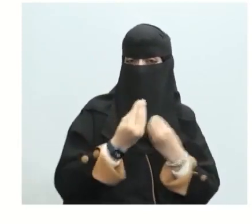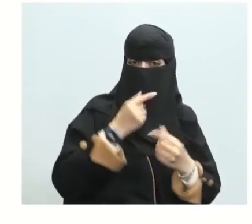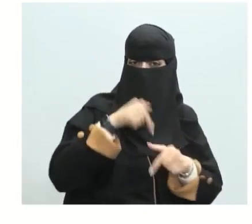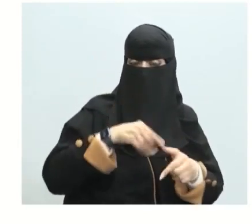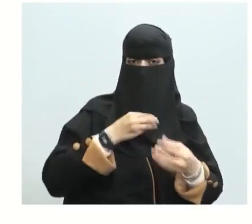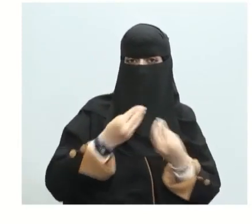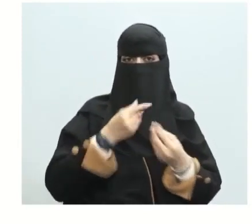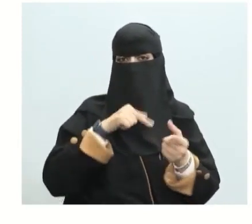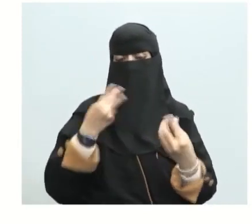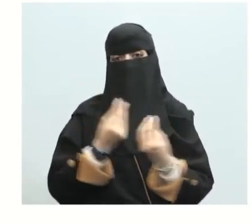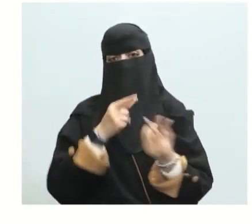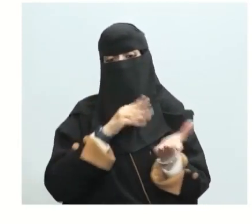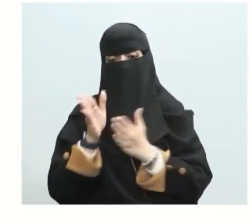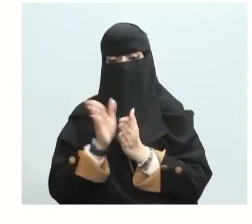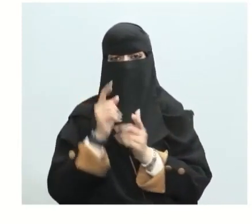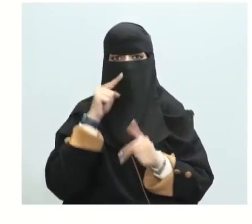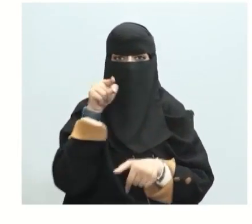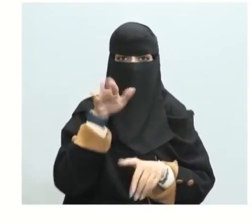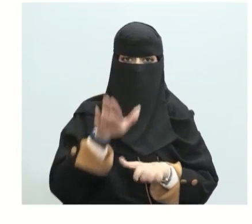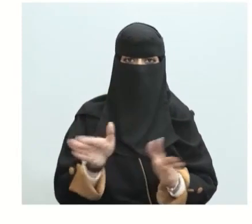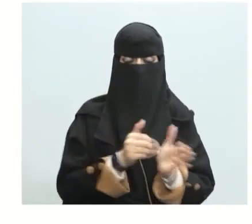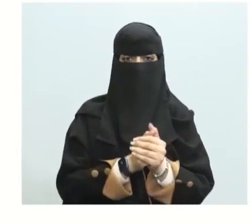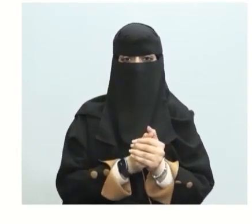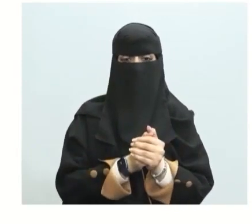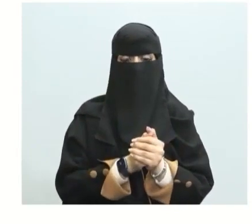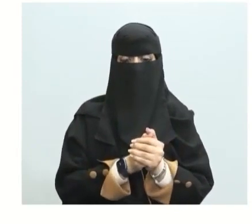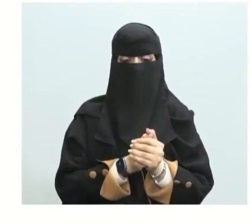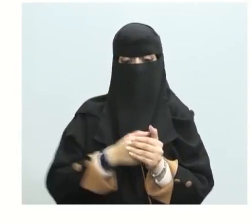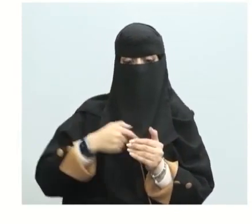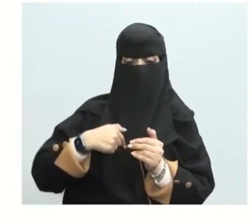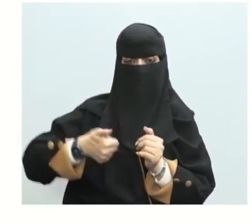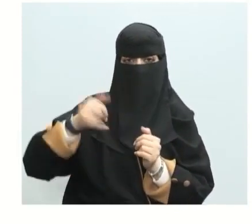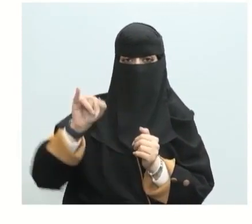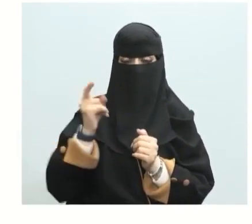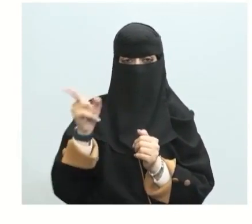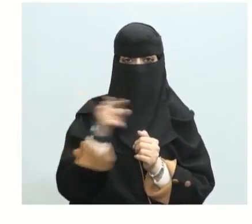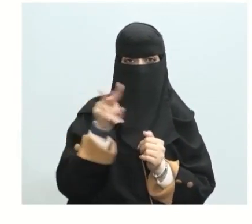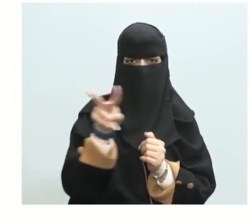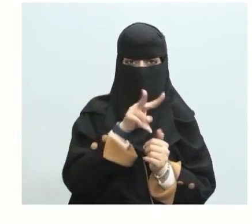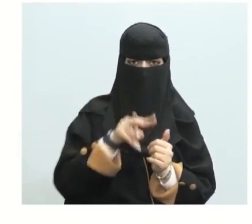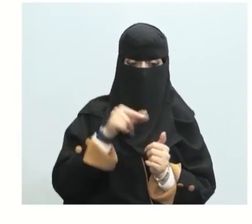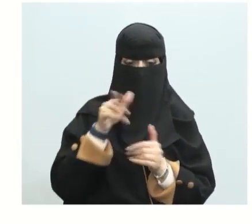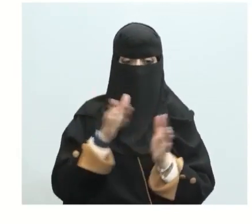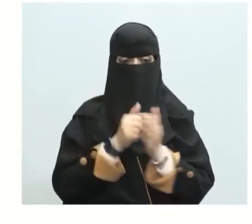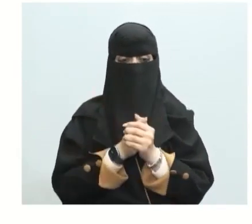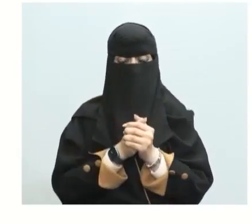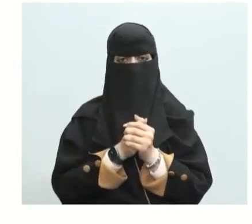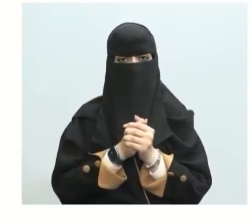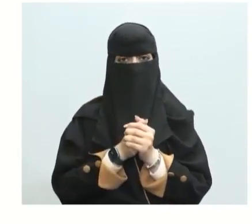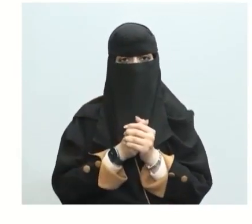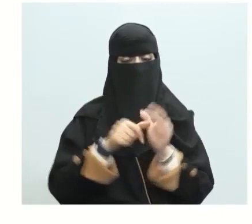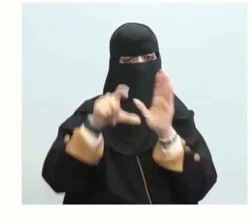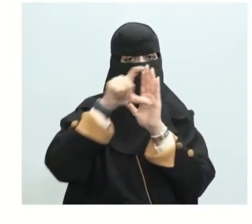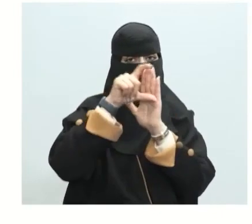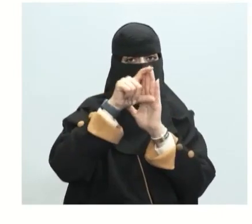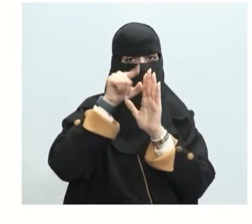معاملاتنا بين بعضنا البعض هنا ايمن اب الروس مقدمه كتاب كيف تكون متحدثا لبقا هذا النص علق